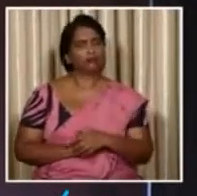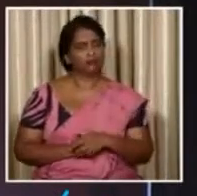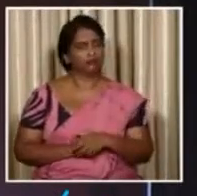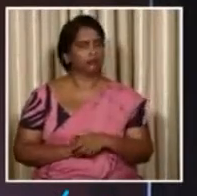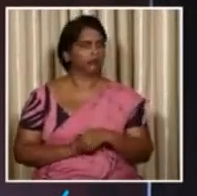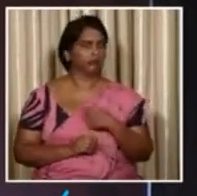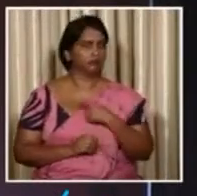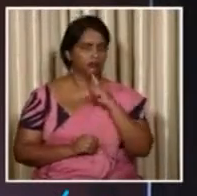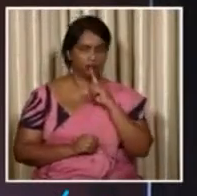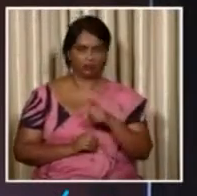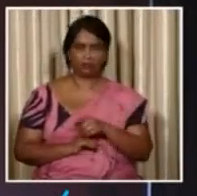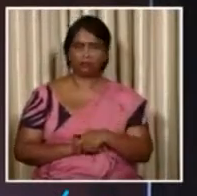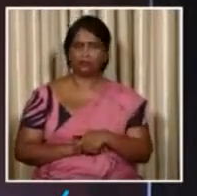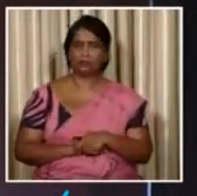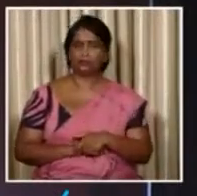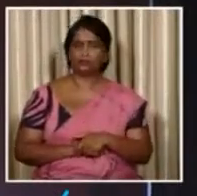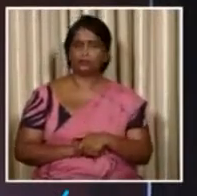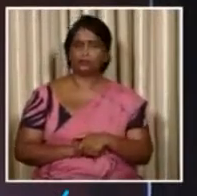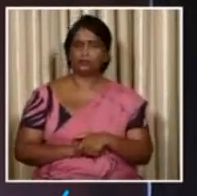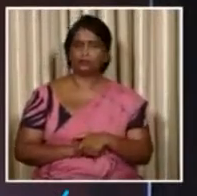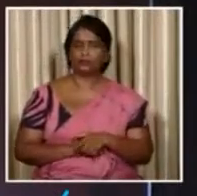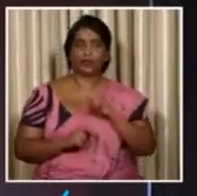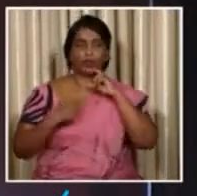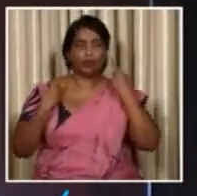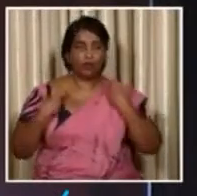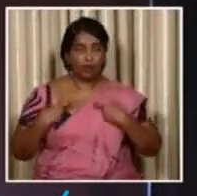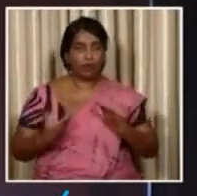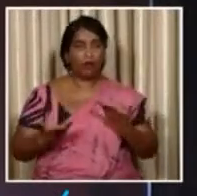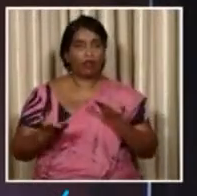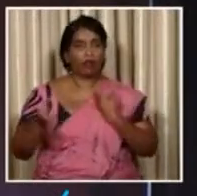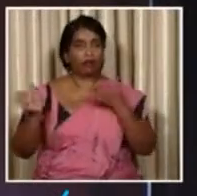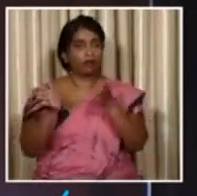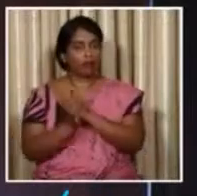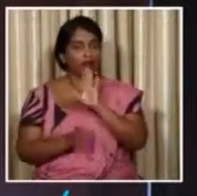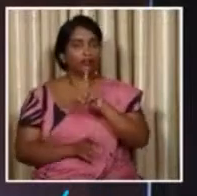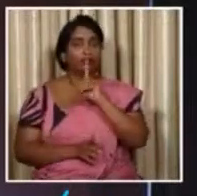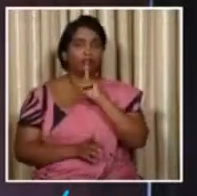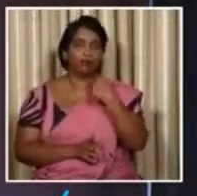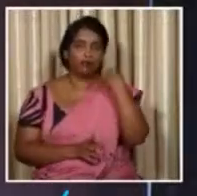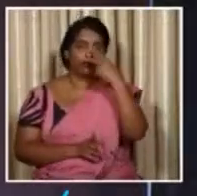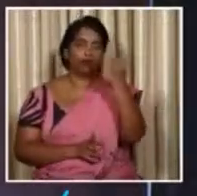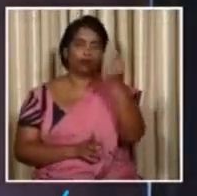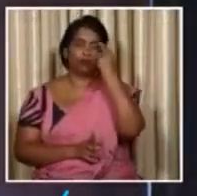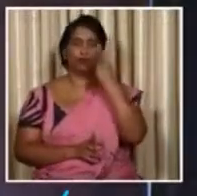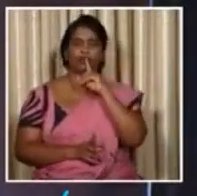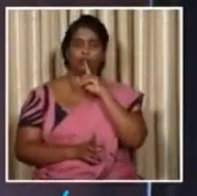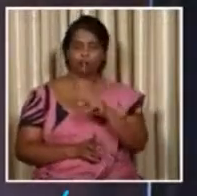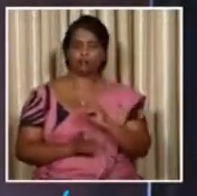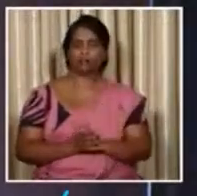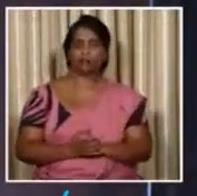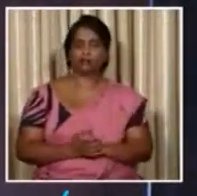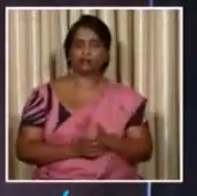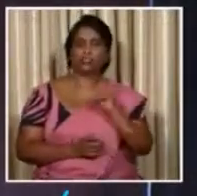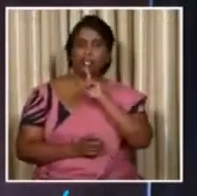said. Ekata anugata wana නීතිඥවරු ඉන්නවා කියලා මගේ මූණ බලලා කිව්වා නියෝජ්‍ය කතා නායකතුමනි.